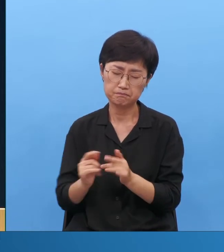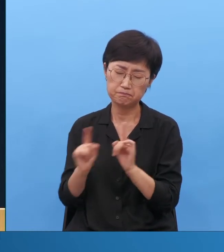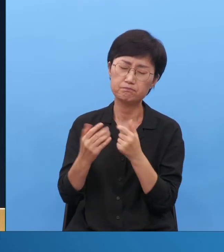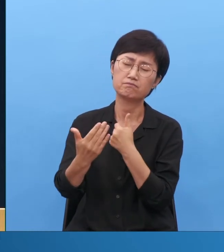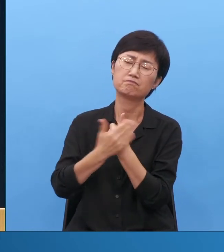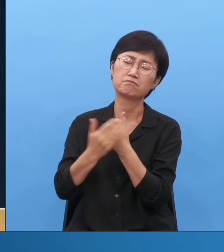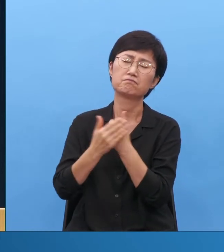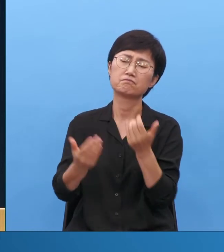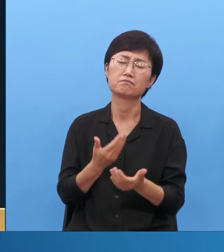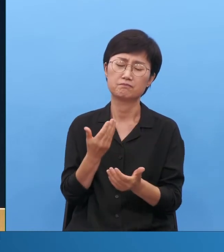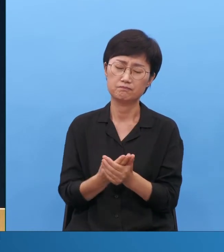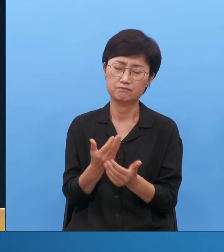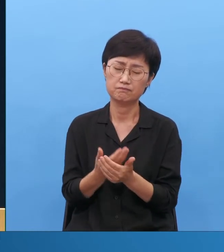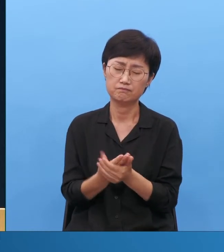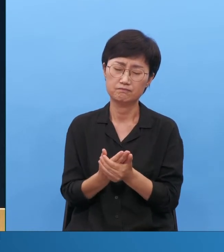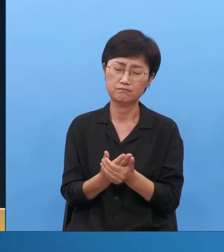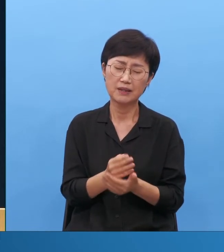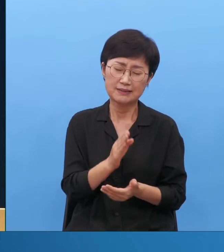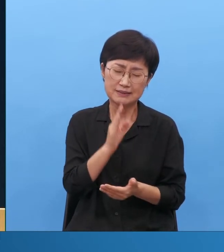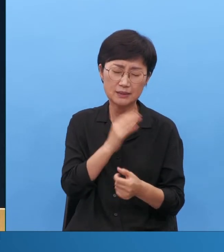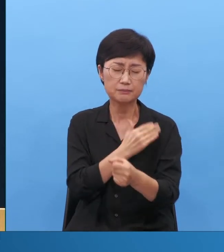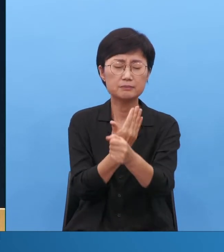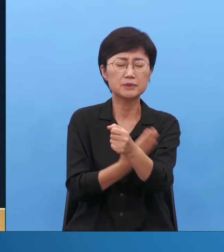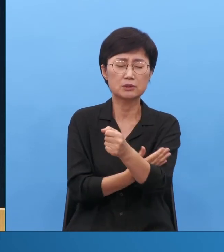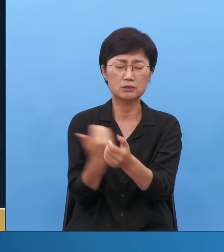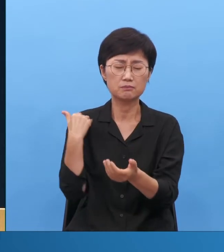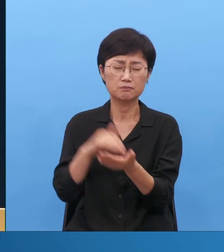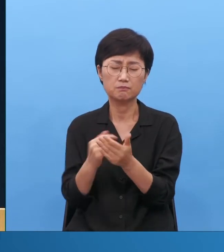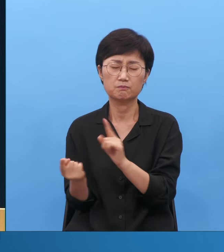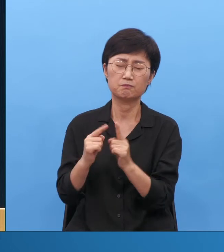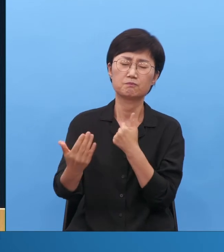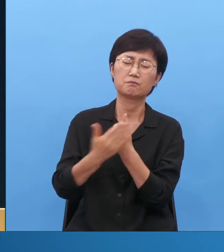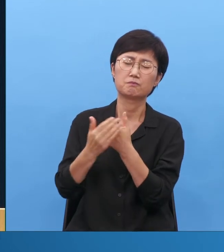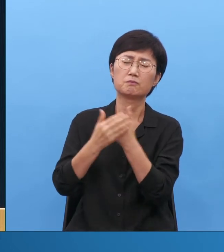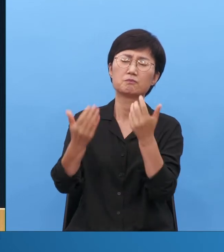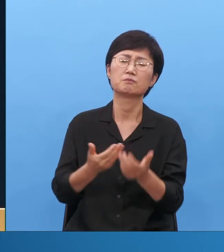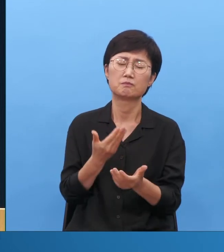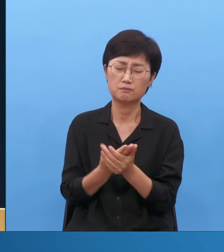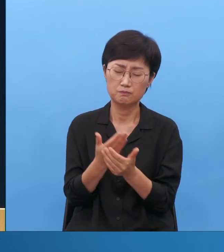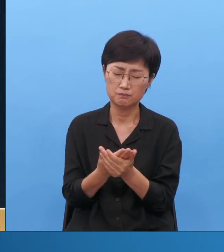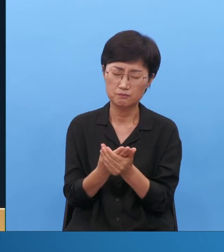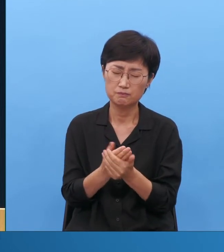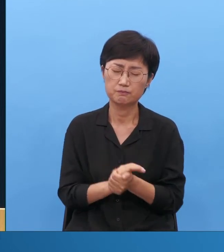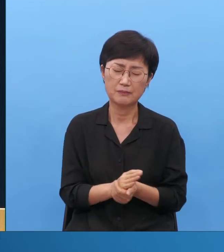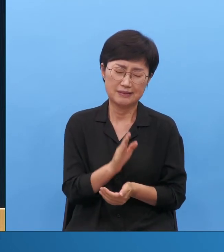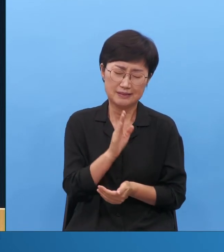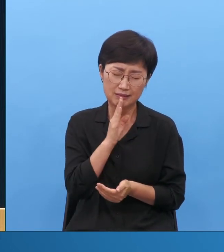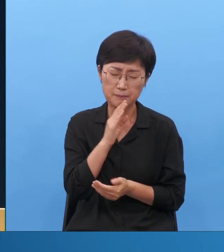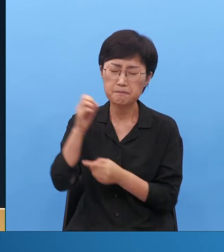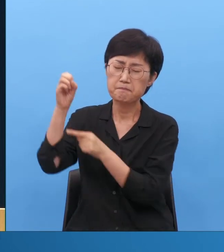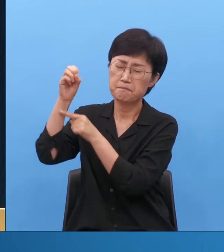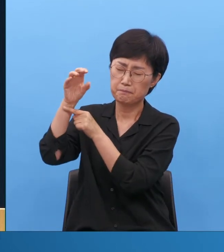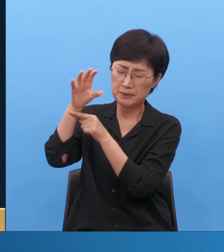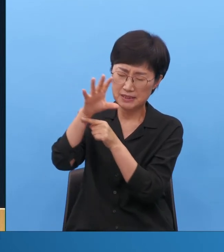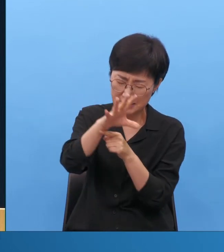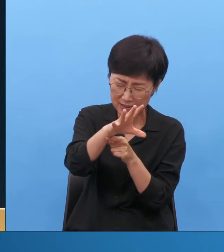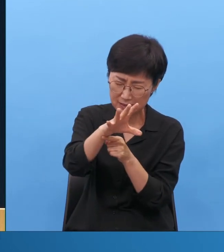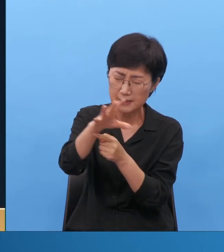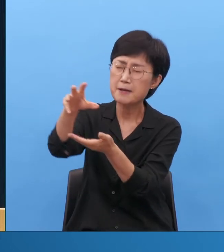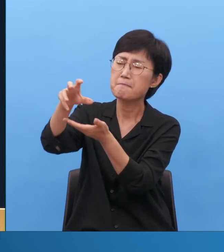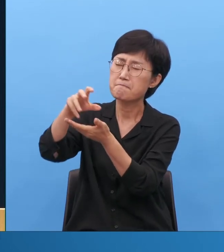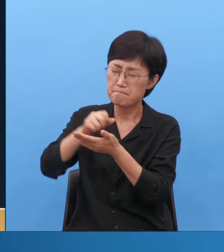restore the true gospel. 참된 능력을 회복하게 Help 하옵소서. us to restore true power 참된 빛을 전하게 해